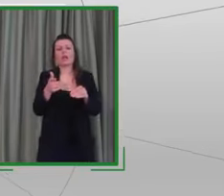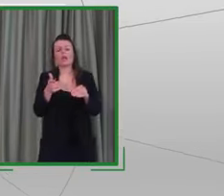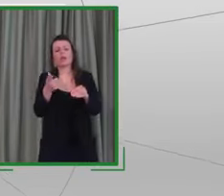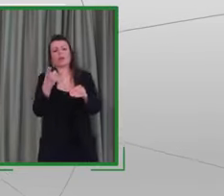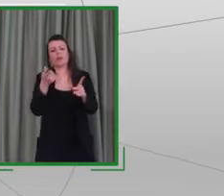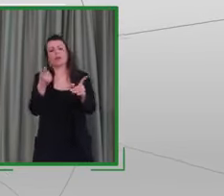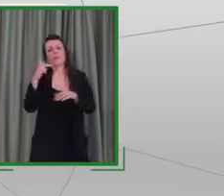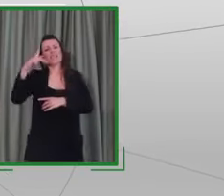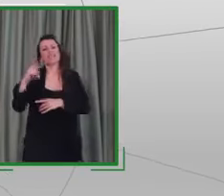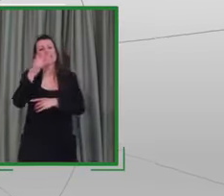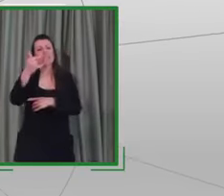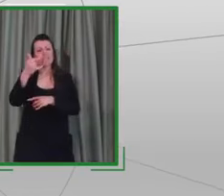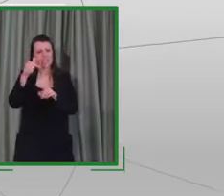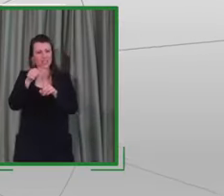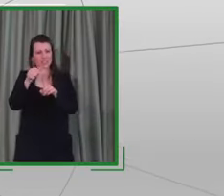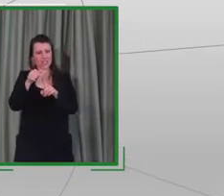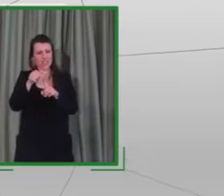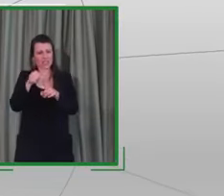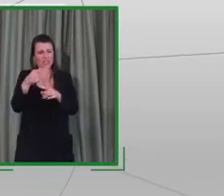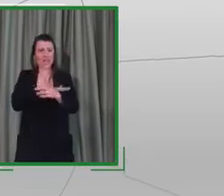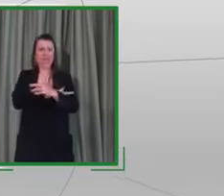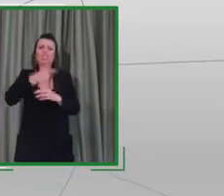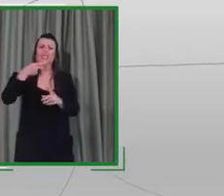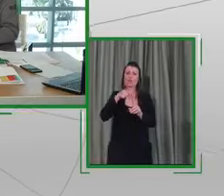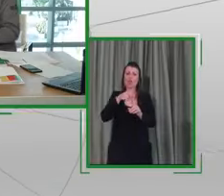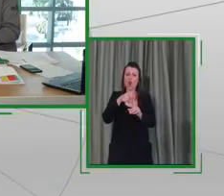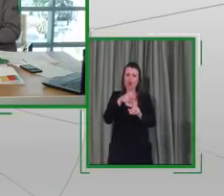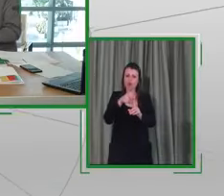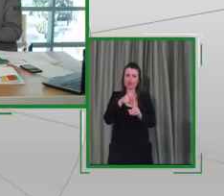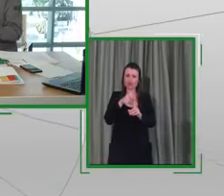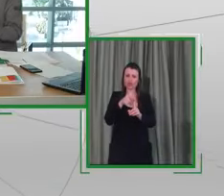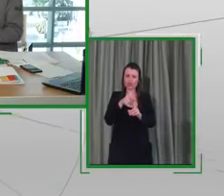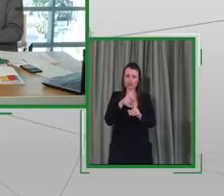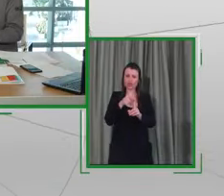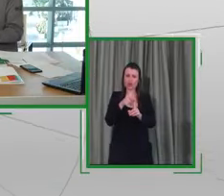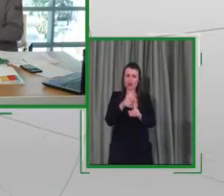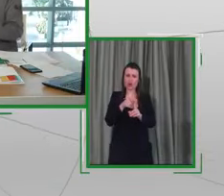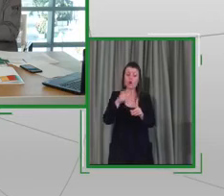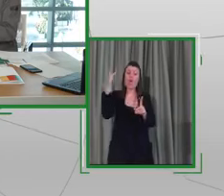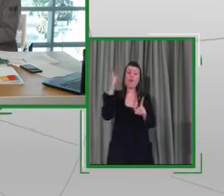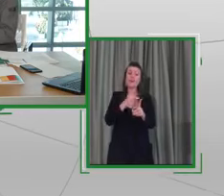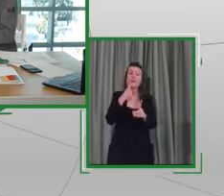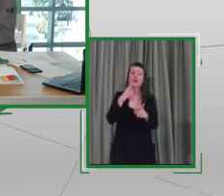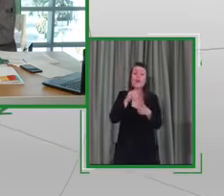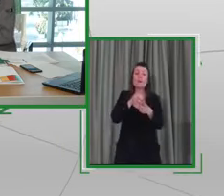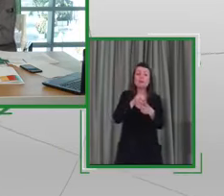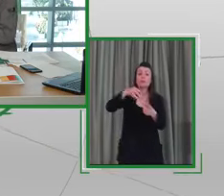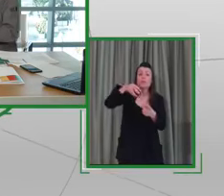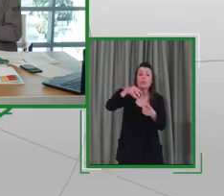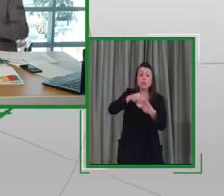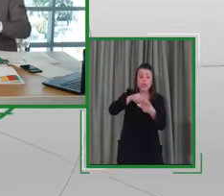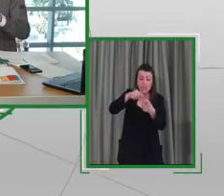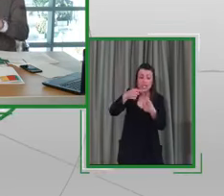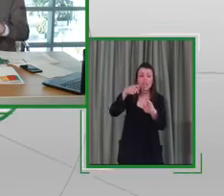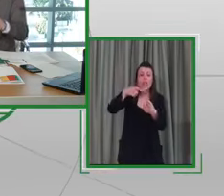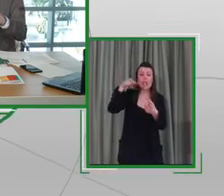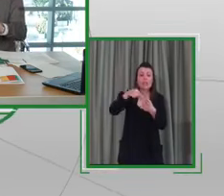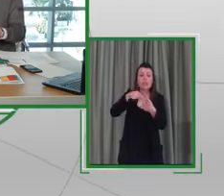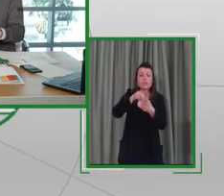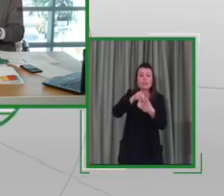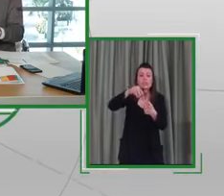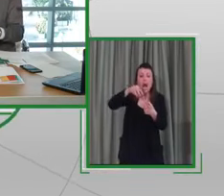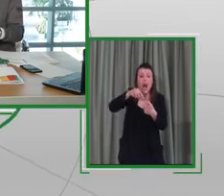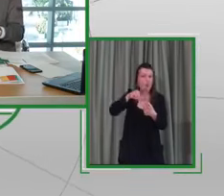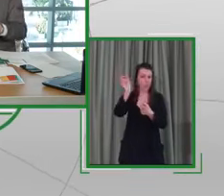kit col siro logico fatto però non con la goccia di sangue ma col prelievo ematico che quindi è molto più